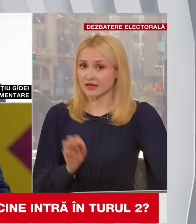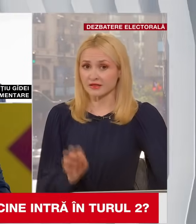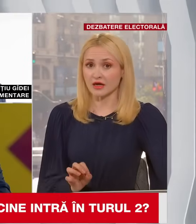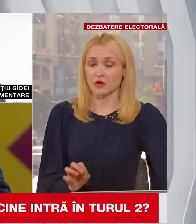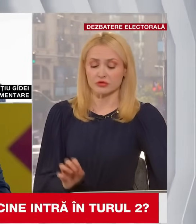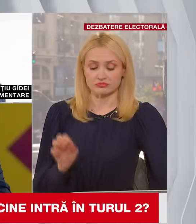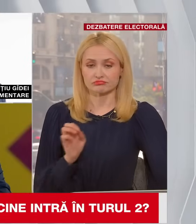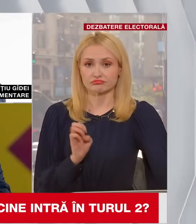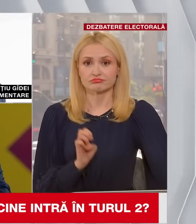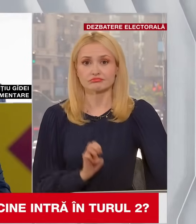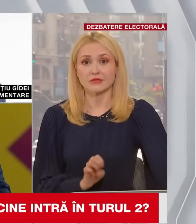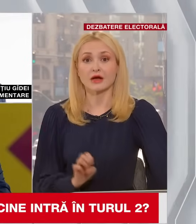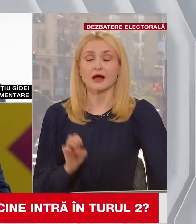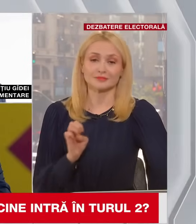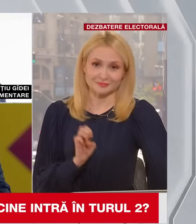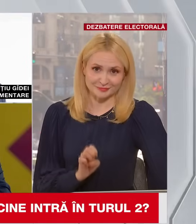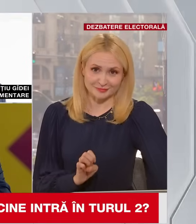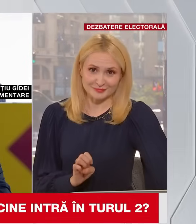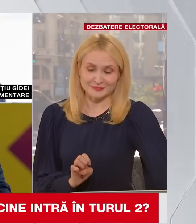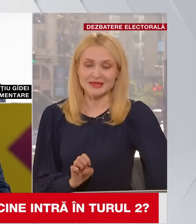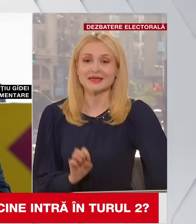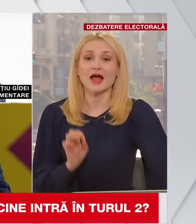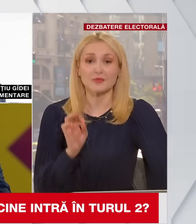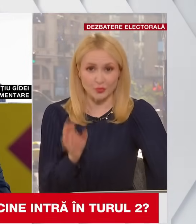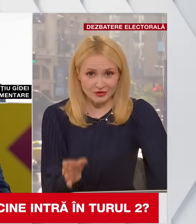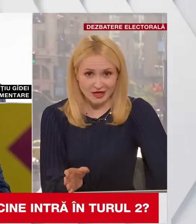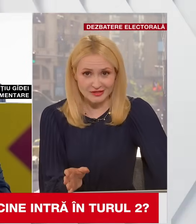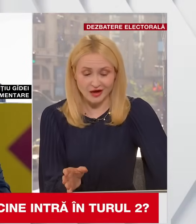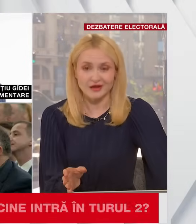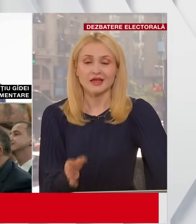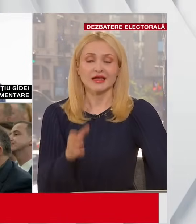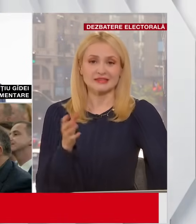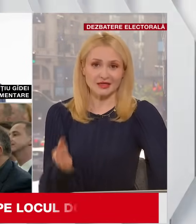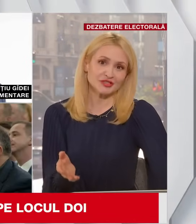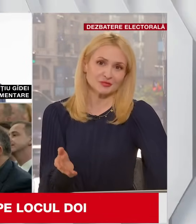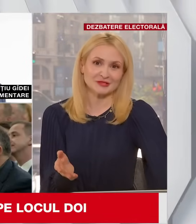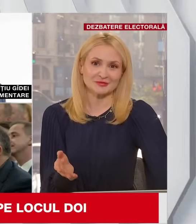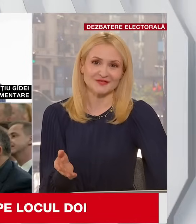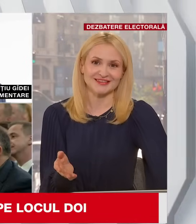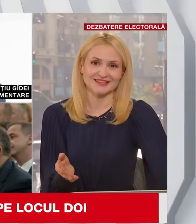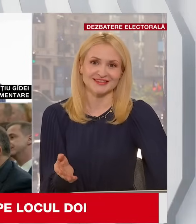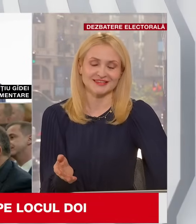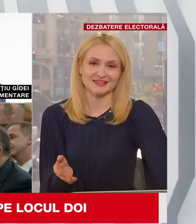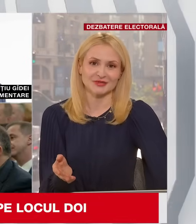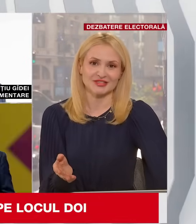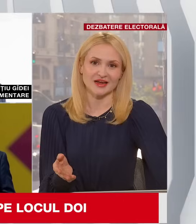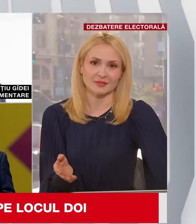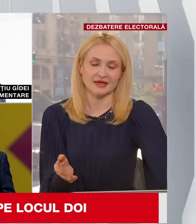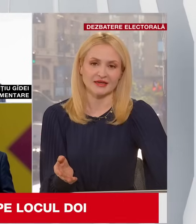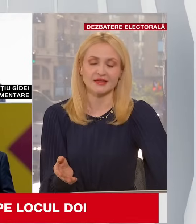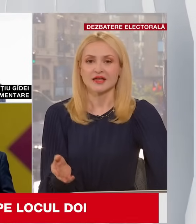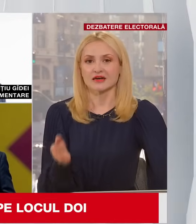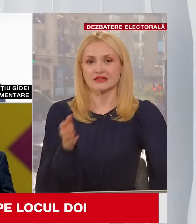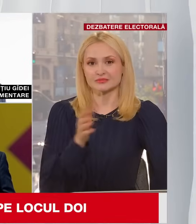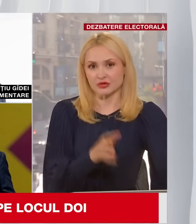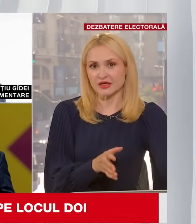o alianță legat de PNL-AUR. Păi vă dau un exemplu. Da, dar apropo de asta, Exact ce spuneți dumneavoastră despre cei de la